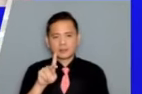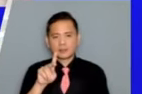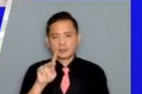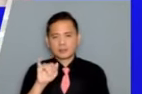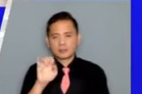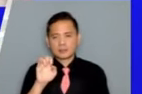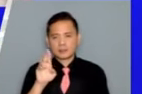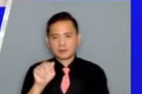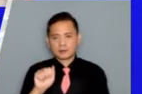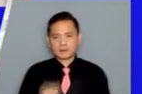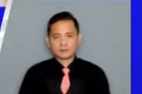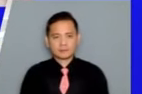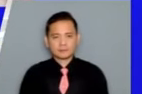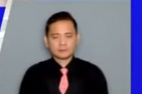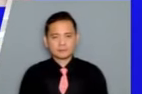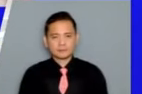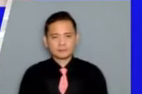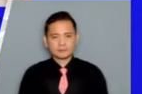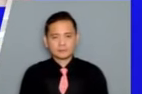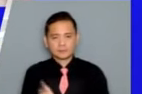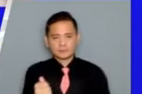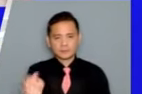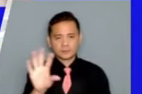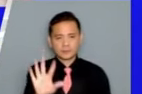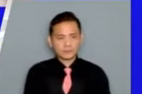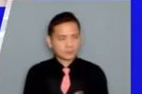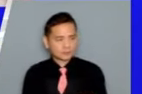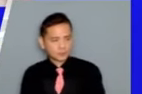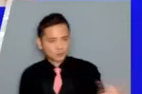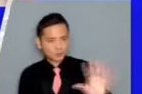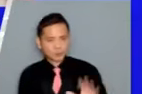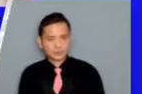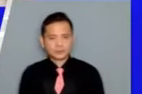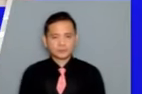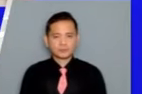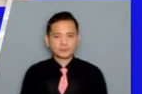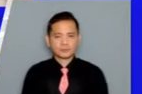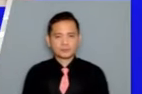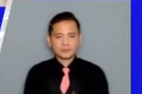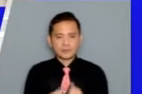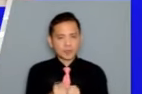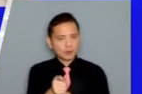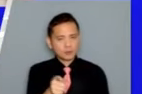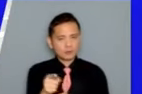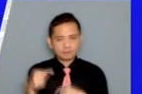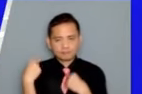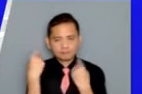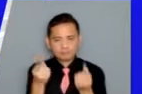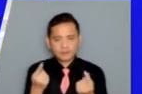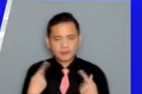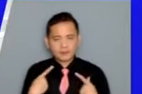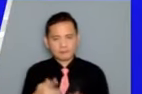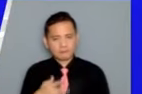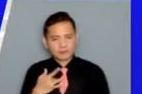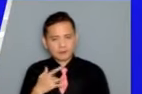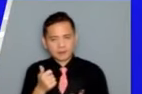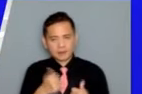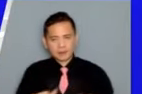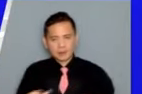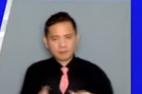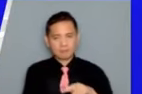Magandang umaga po, Igan. Opo. Kamusta na kayo riyan at may mga aftershock pa ba kayo nararamdaman?